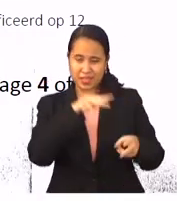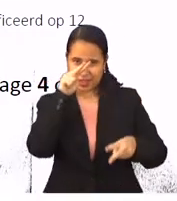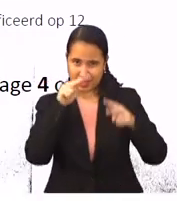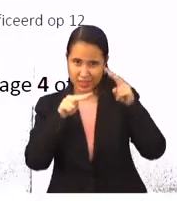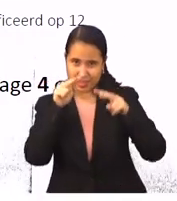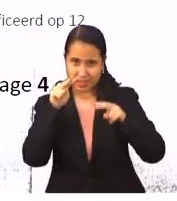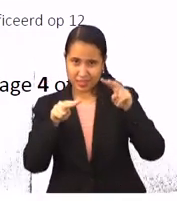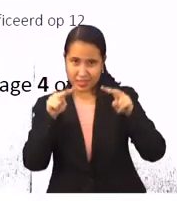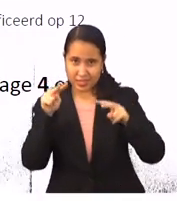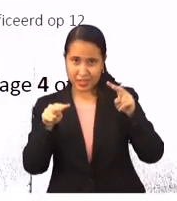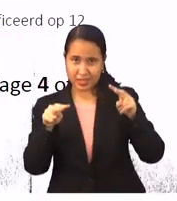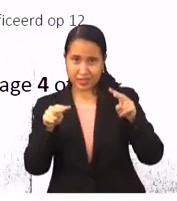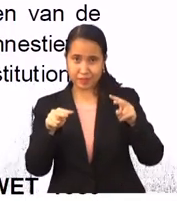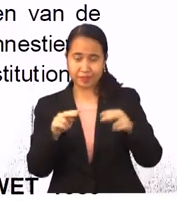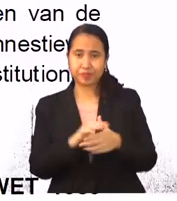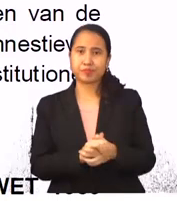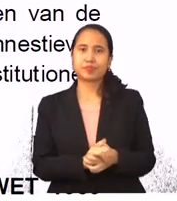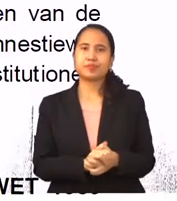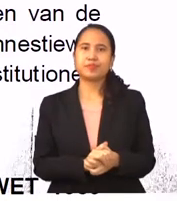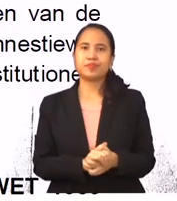ontvankelijkheid van de verzoekers vast.